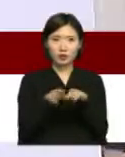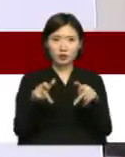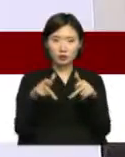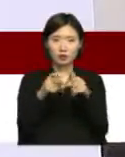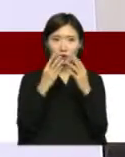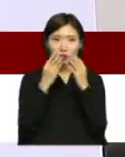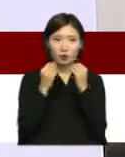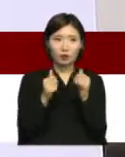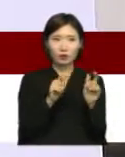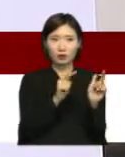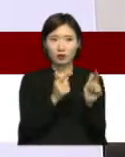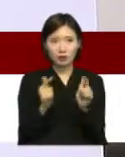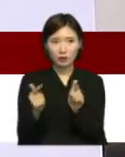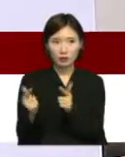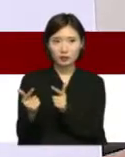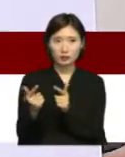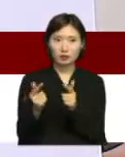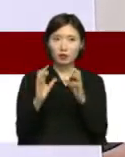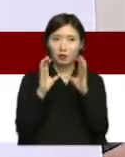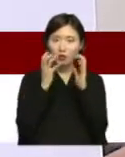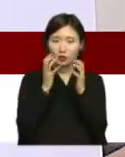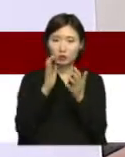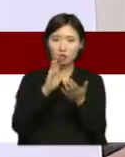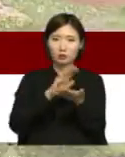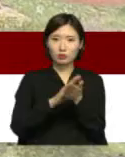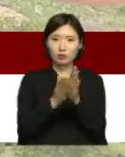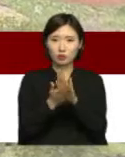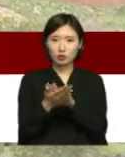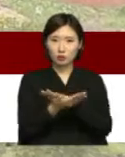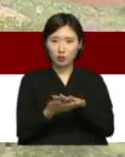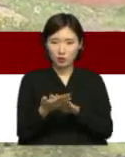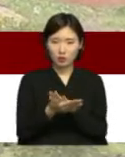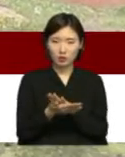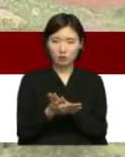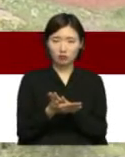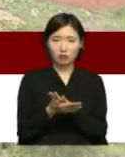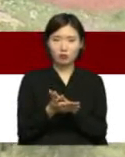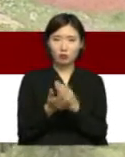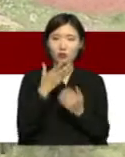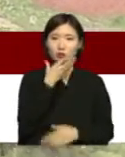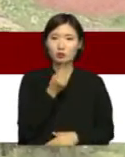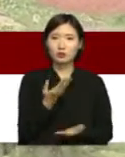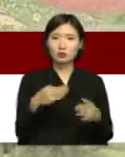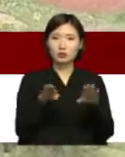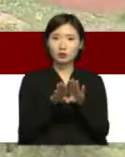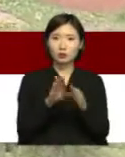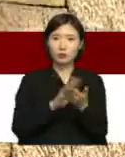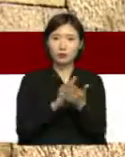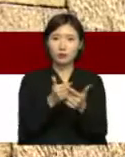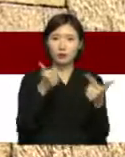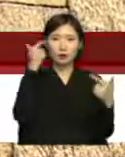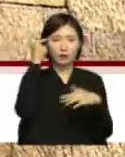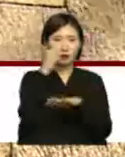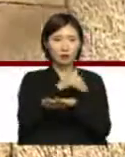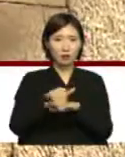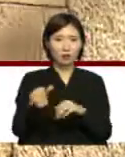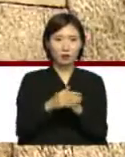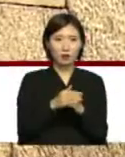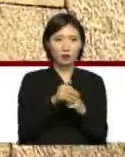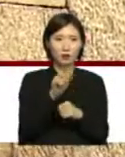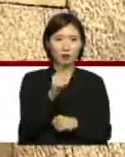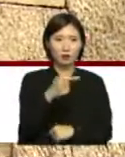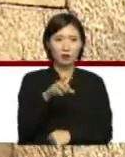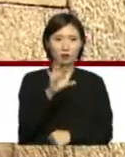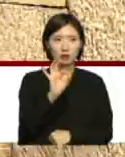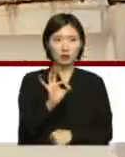건립, 창신동 친환경 어린이 놀이터 조성 등 복지시설도 개선 확충해 나갈 계획입니다. 이와 함께 한양도성